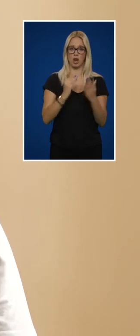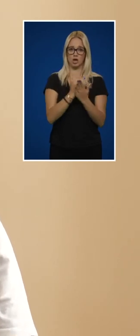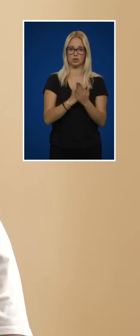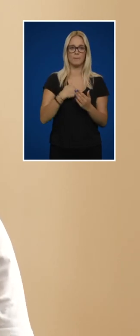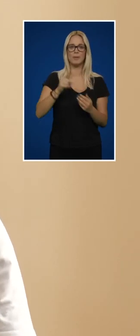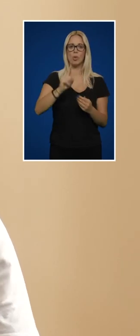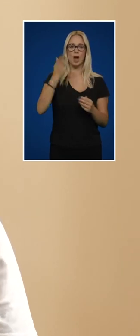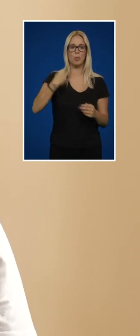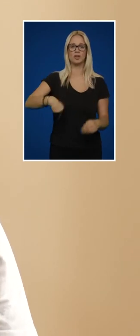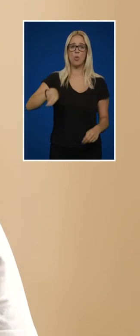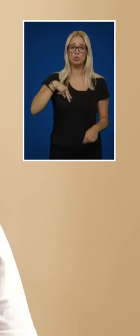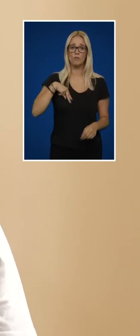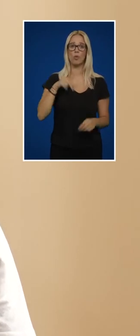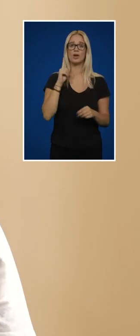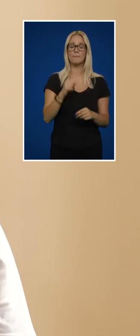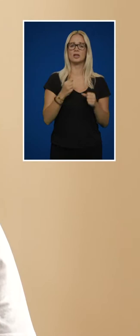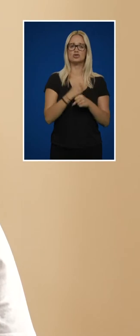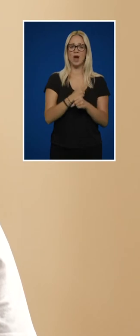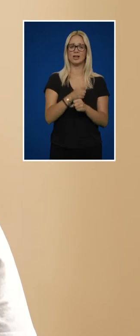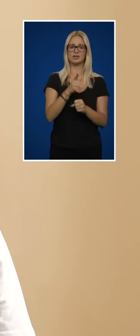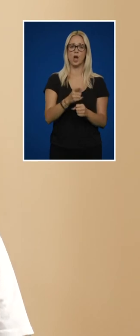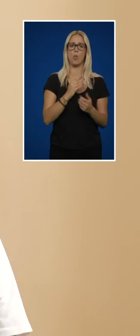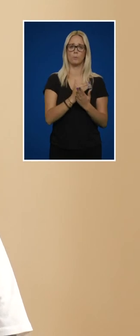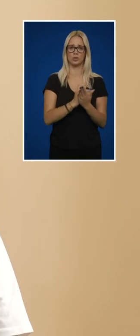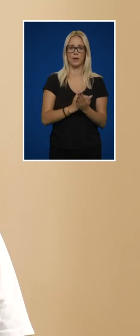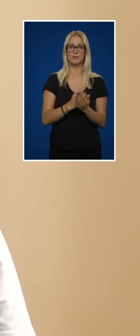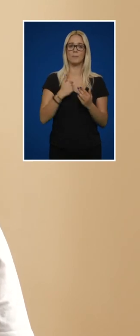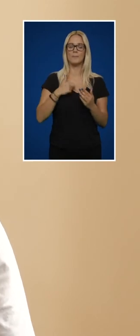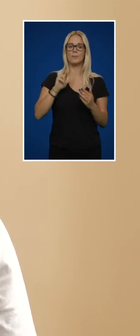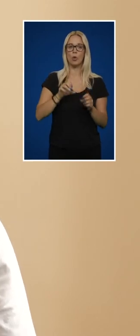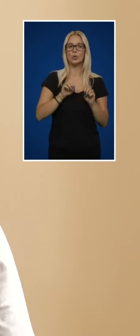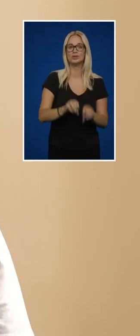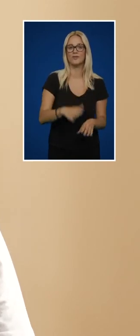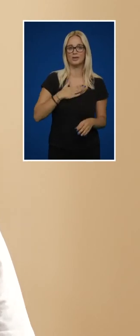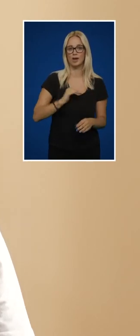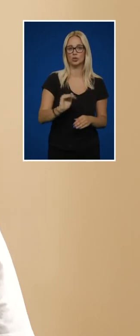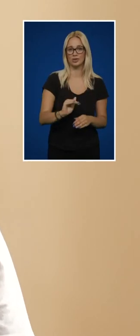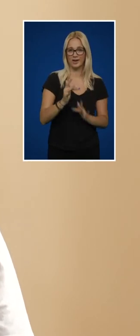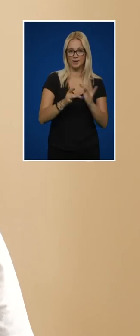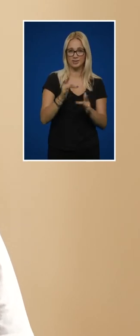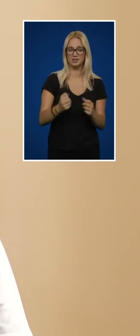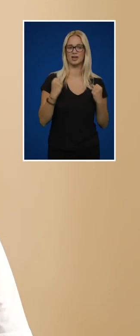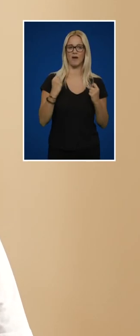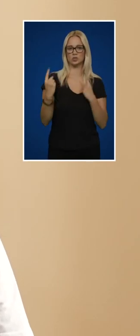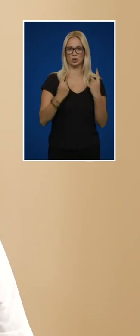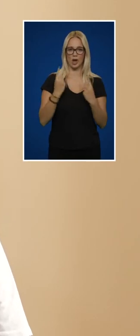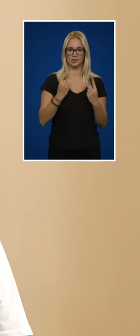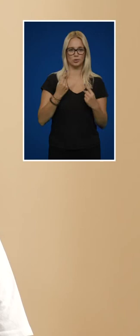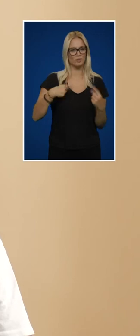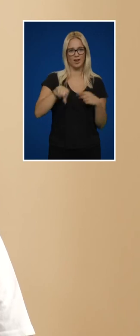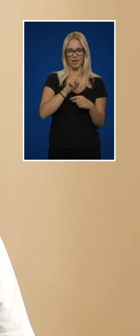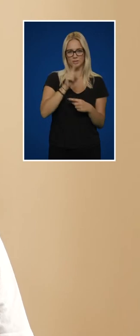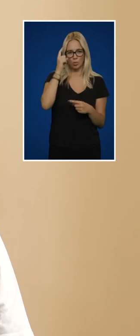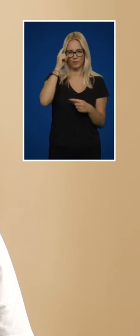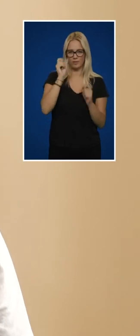djeci jednu zdraviju situaciju. I mislim, i ovaj provokativni dio cijele priče također pozdravljam,